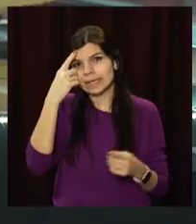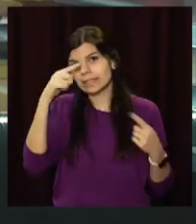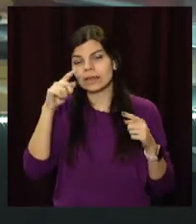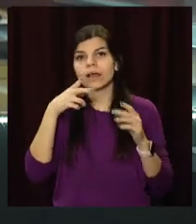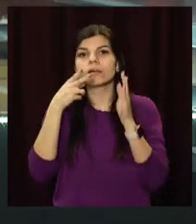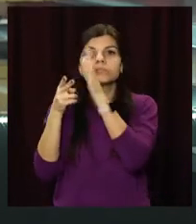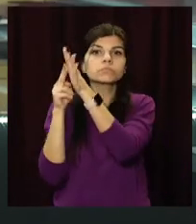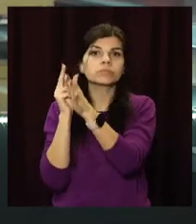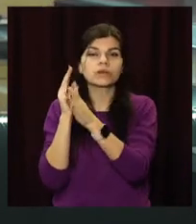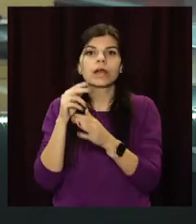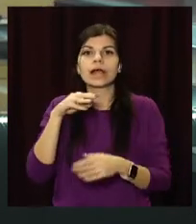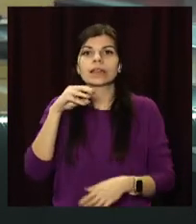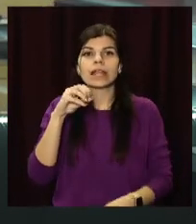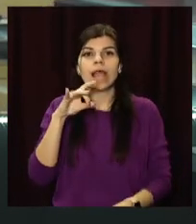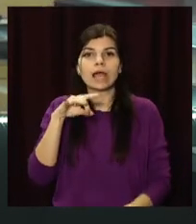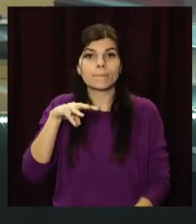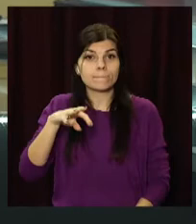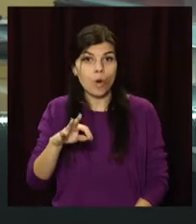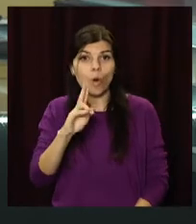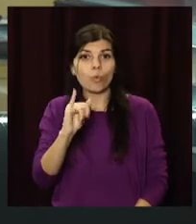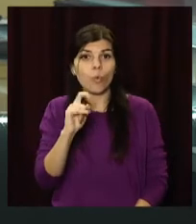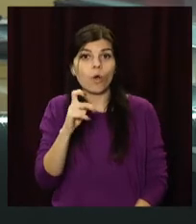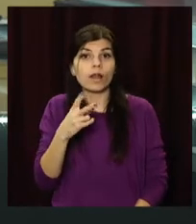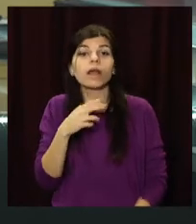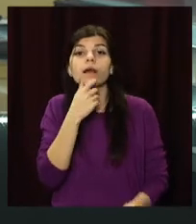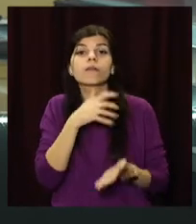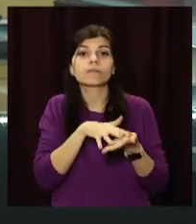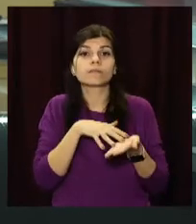у розробників термокухля. Як це працює, дивіться далі.